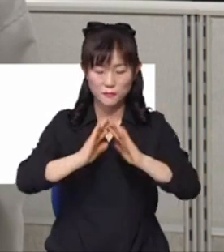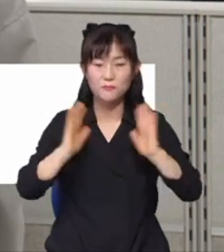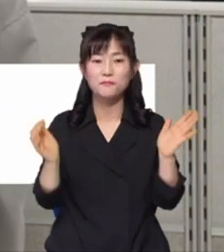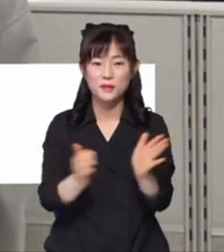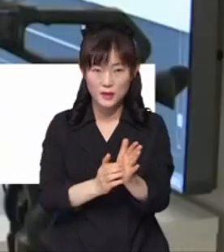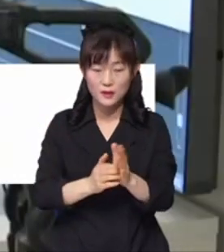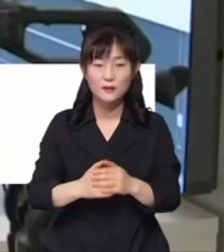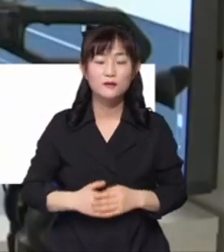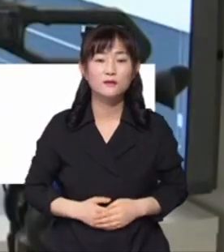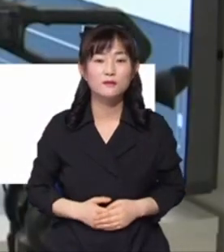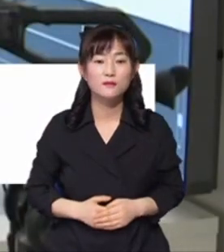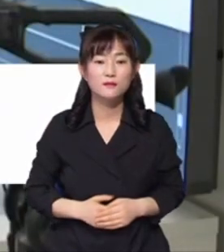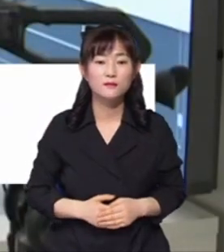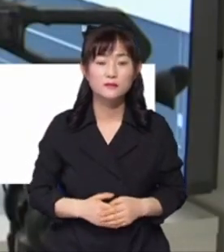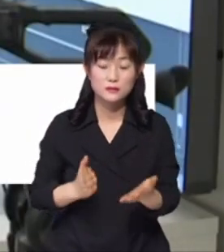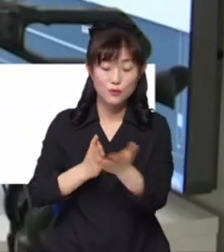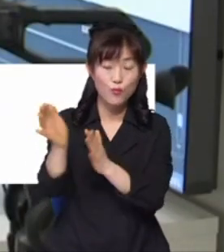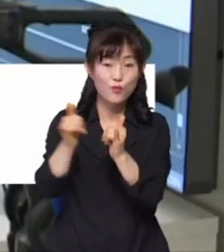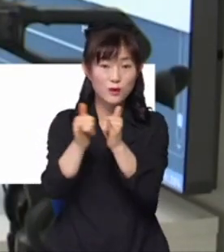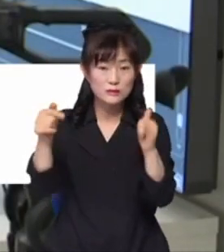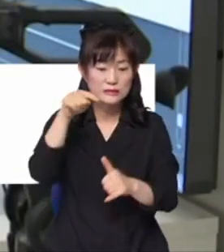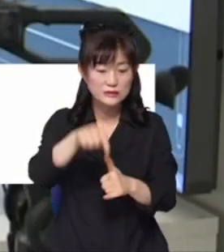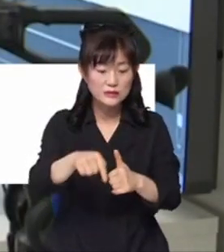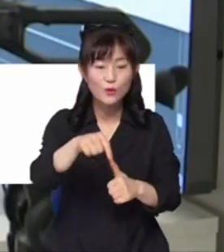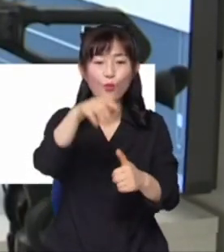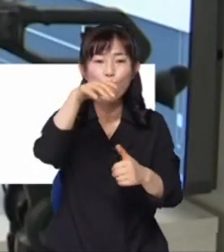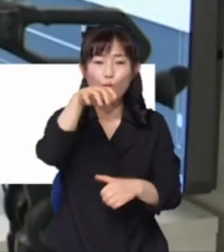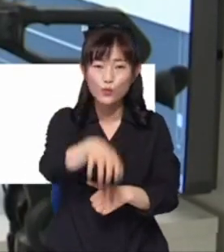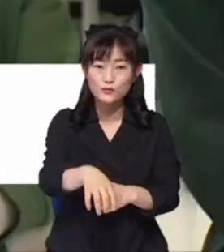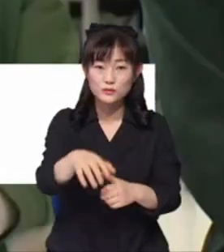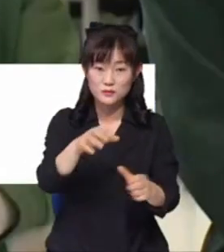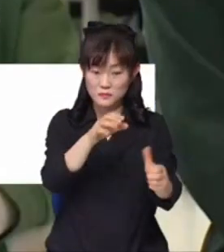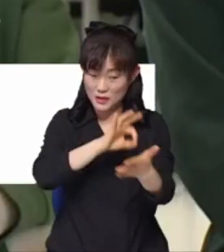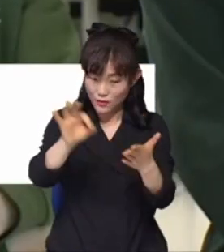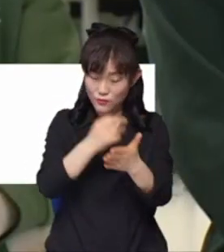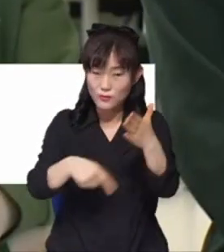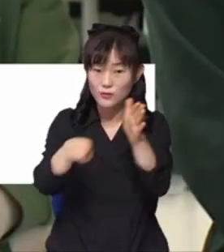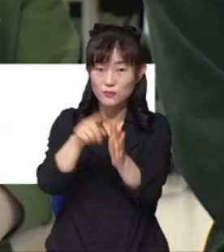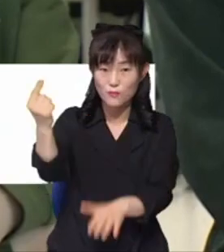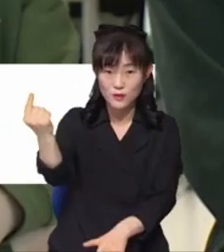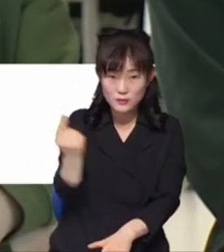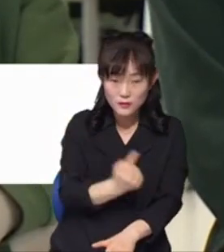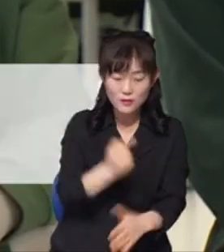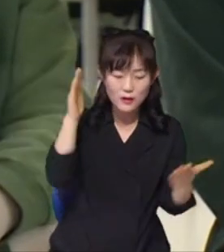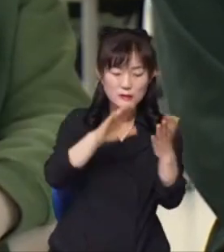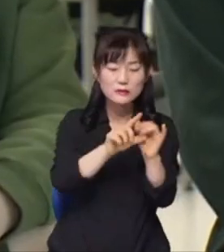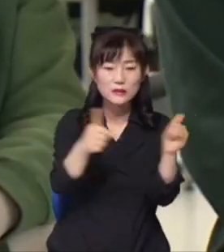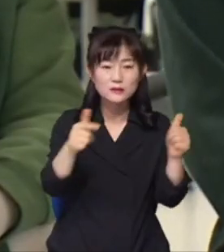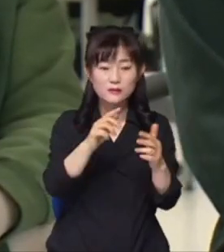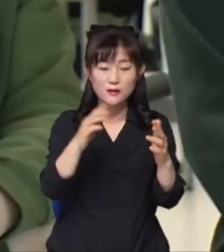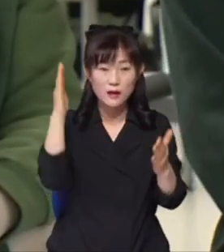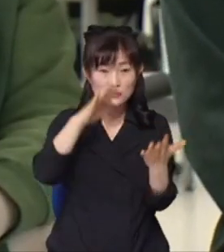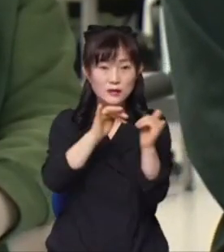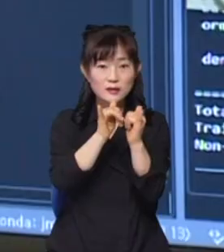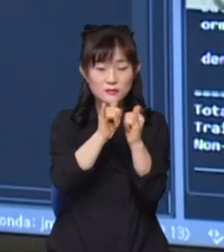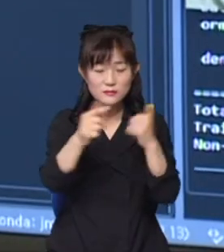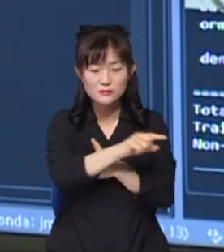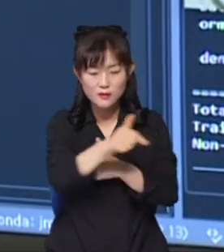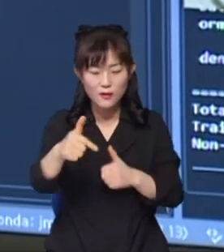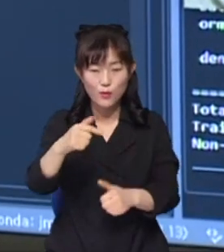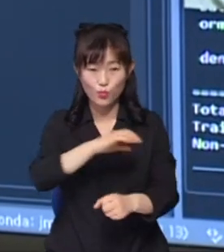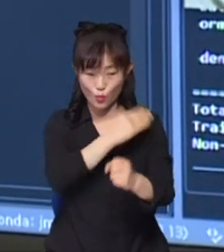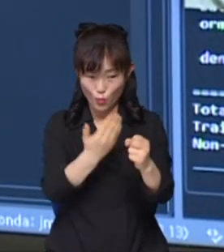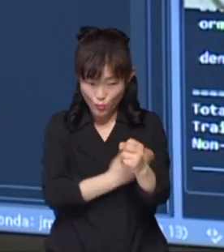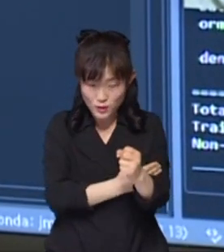구축했습니다. 현업 전문가들이 이 공간을 활용하기 위해 찾아왔다가 자연스레 학생들에게 노하우를 전달하는 강의로